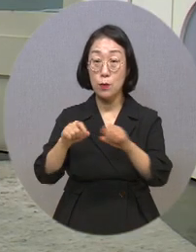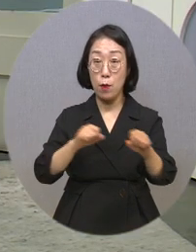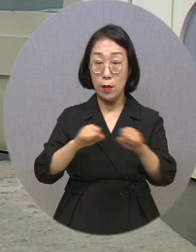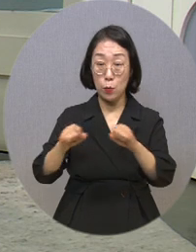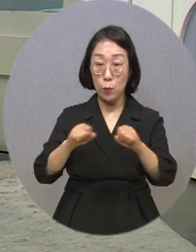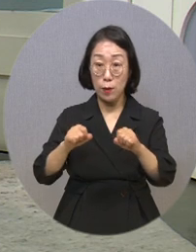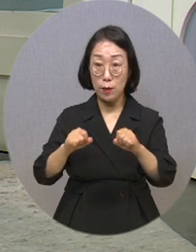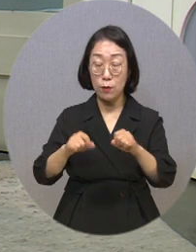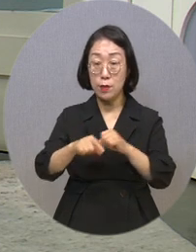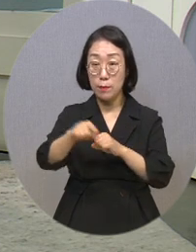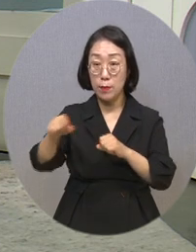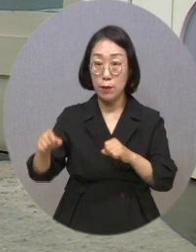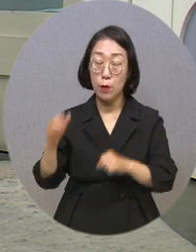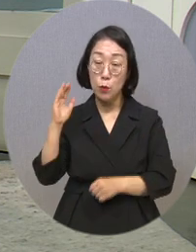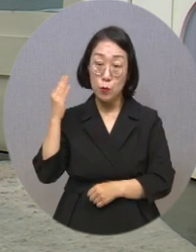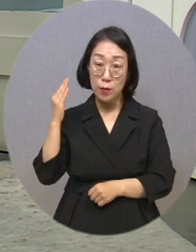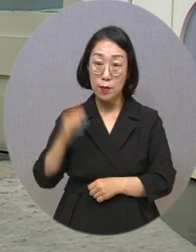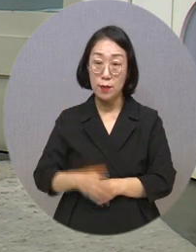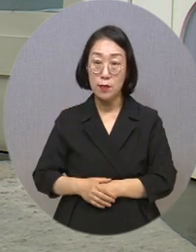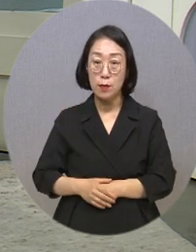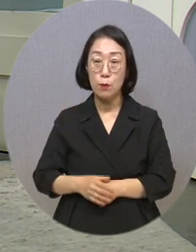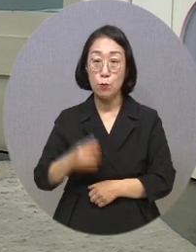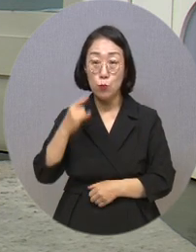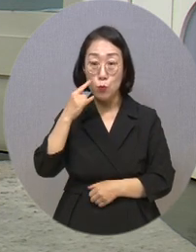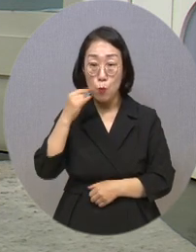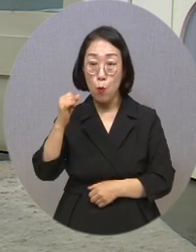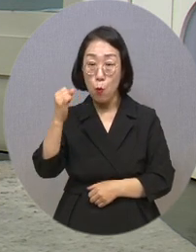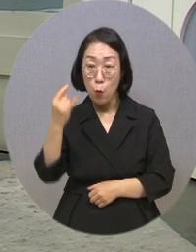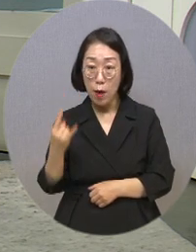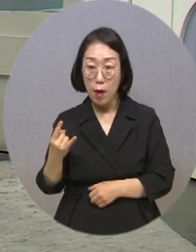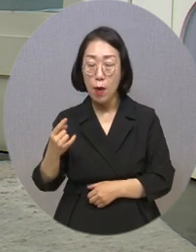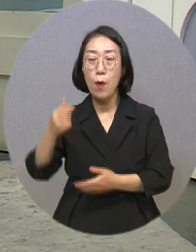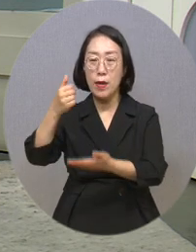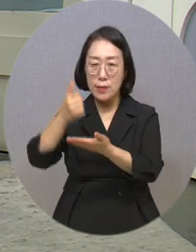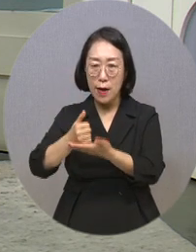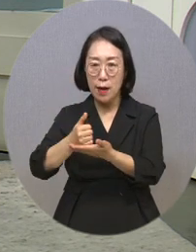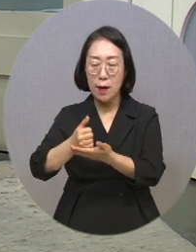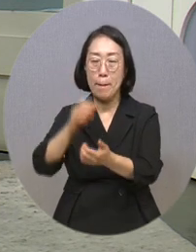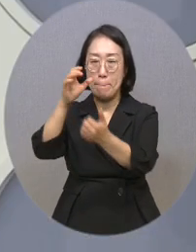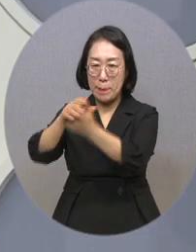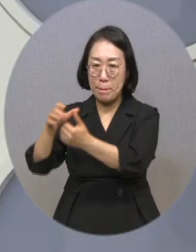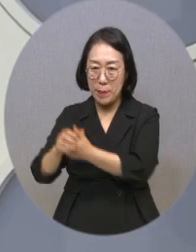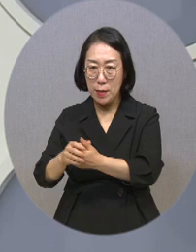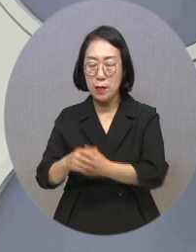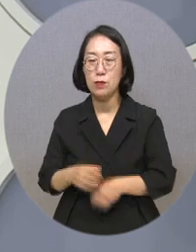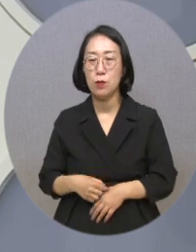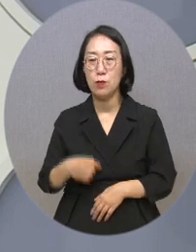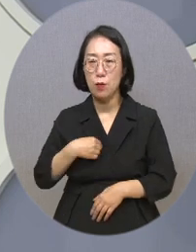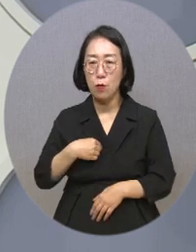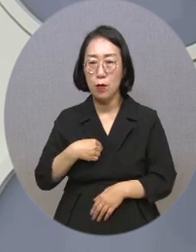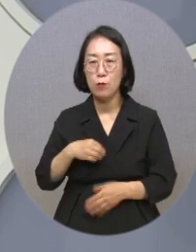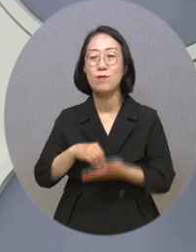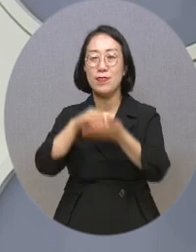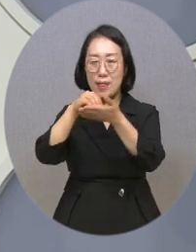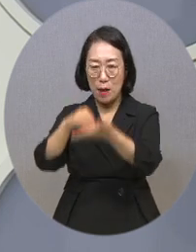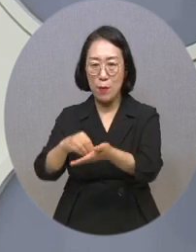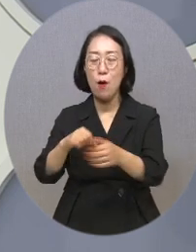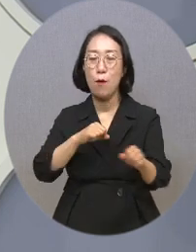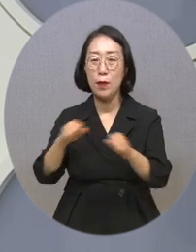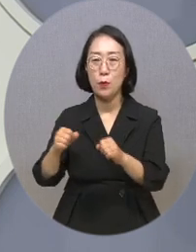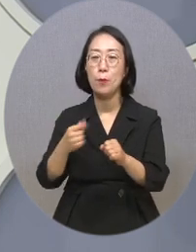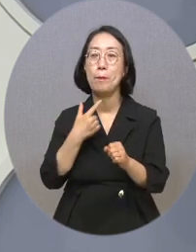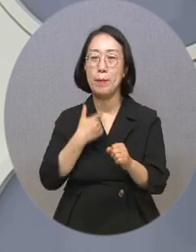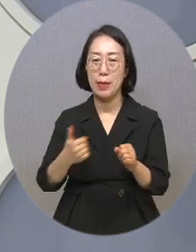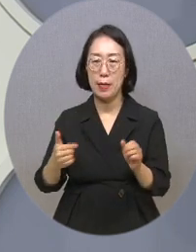멤버들이 얼마 전까지 장애인 부모회 회장도 하고 그랬었죠. 네. 그래서 거기에도 깊숙이 이제 관련을 했었습니다. 네. 네.